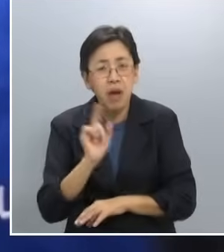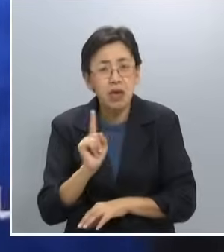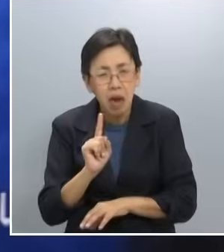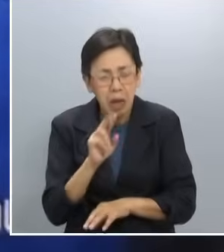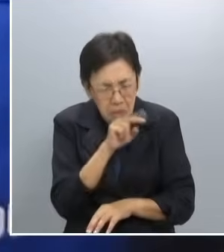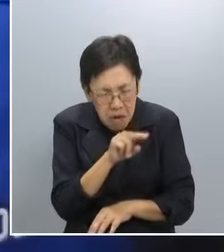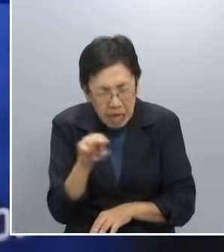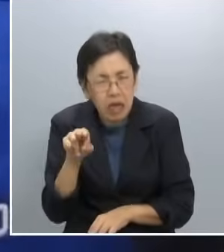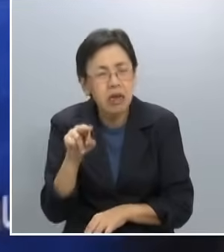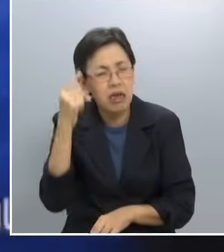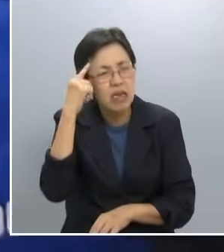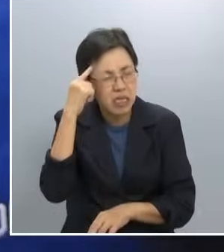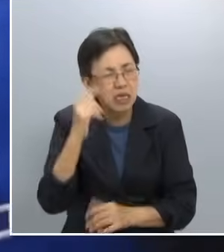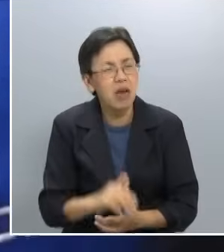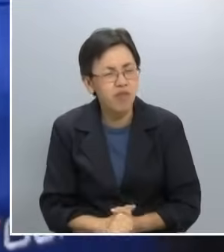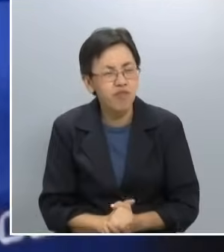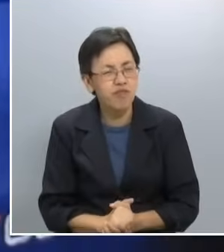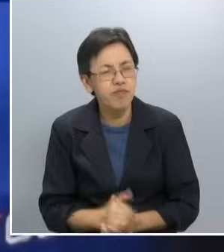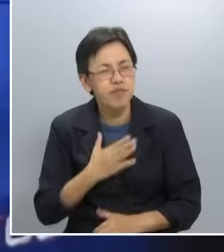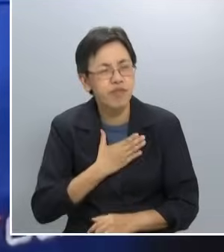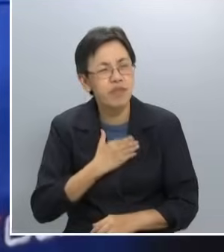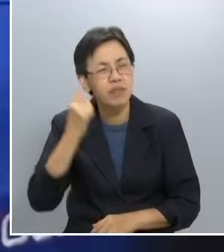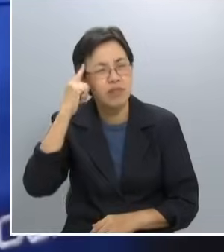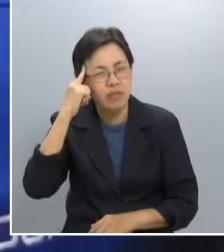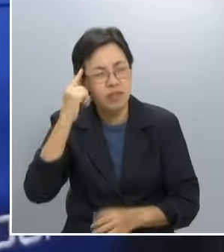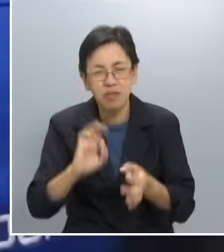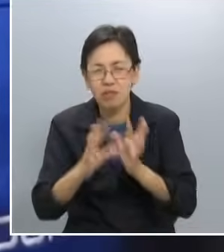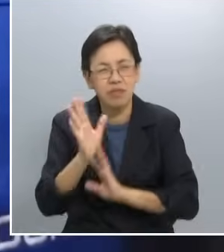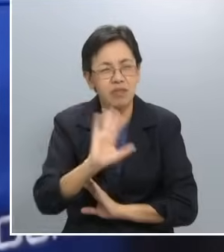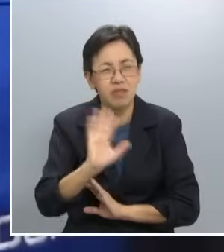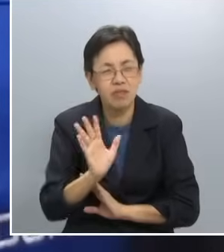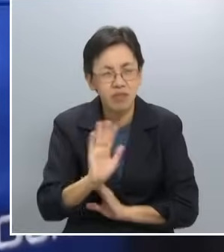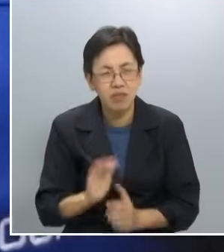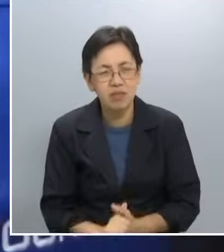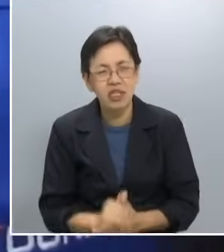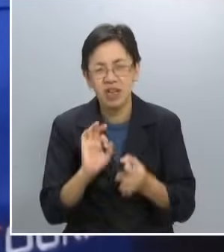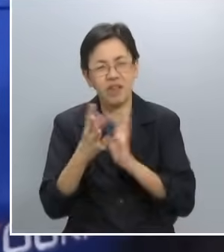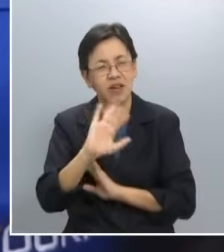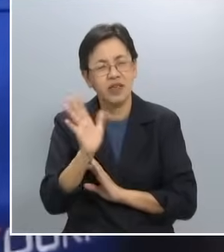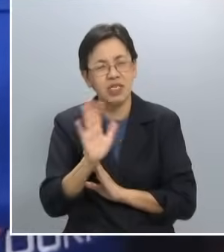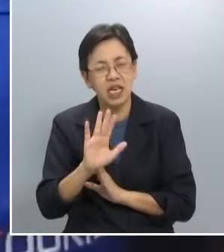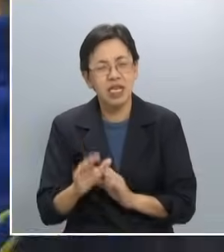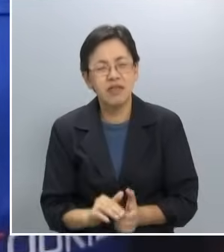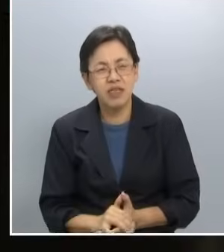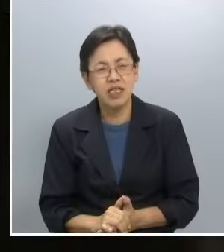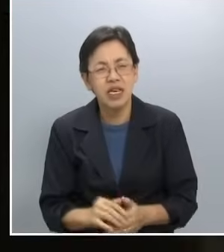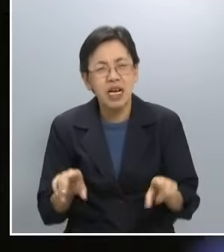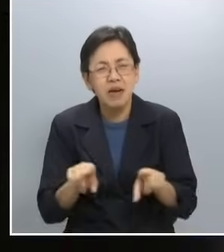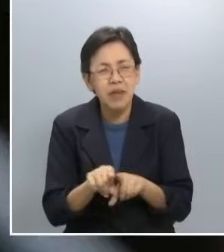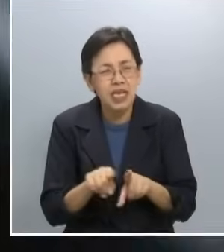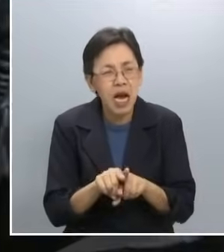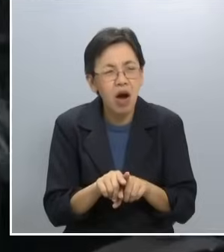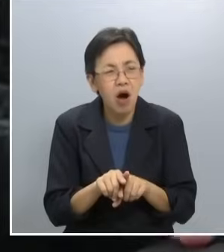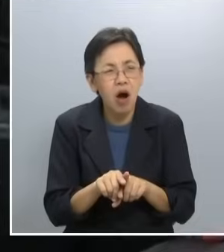กันนะลักษณะเนี่ยผมว่าไม่เหมือนแผลถูกไฟไหม้คือลักษณะเหมือนถูกคุณกันแกบอกเหมือนโหล